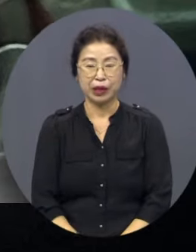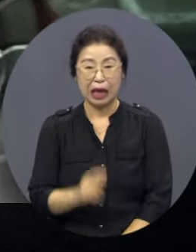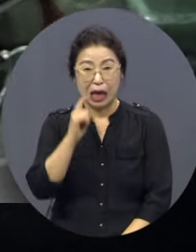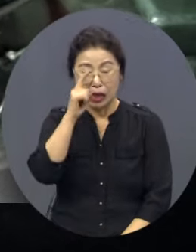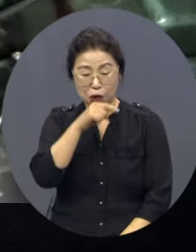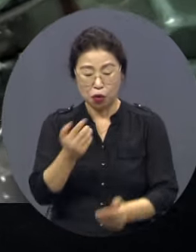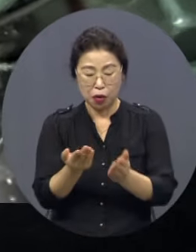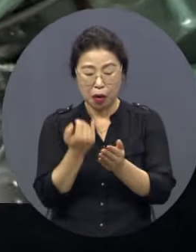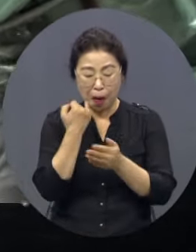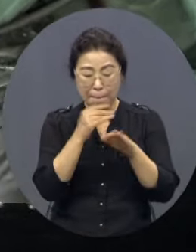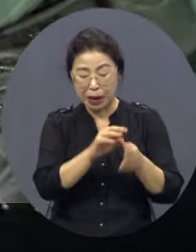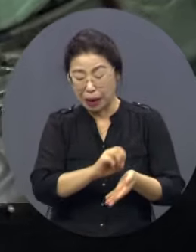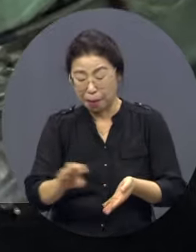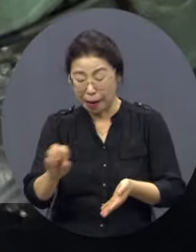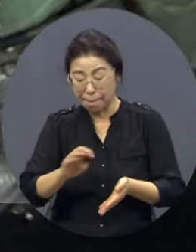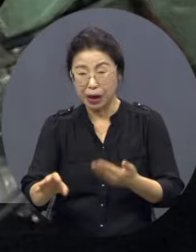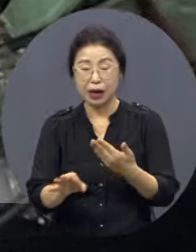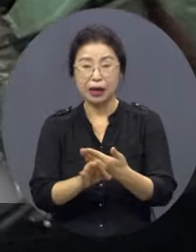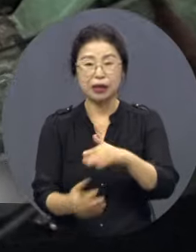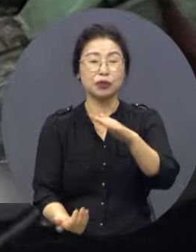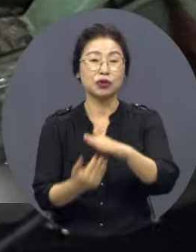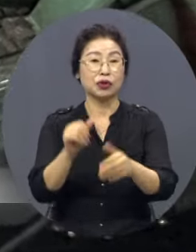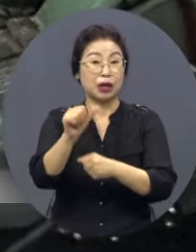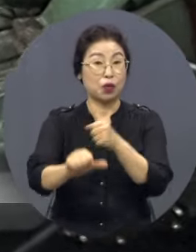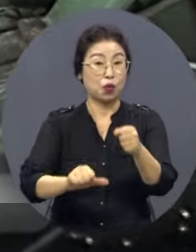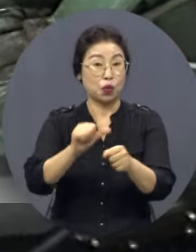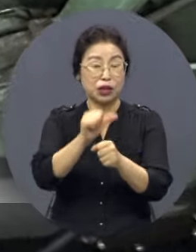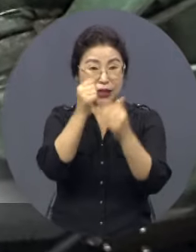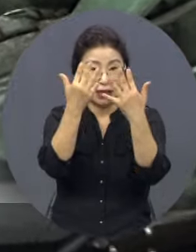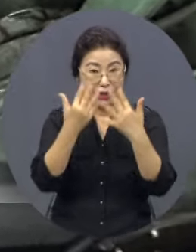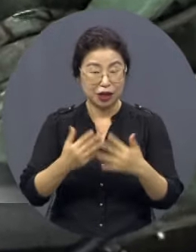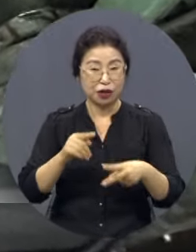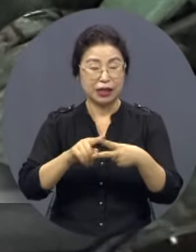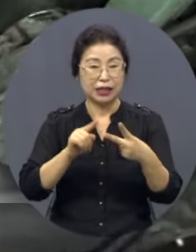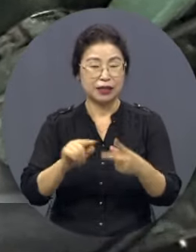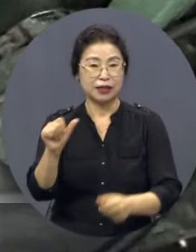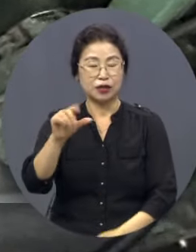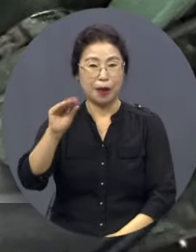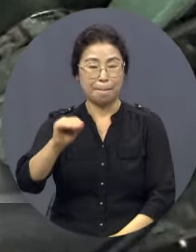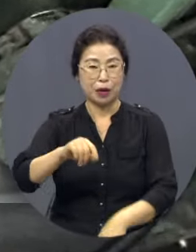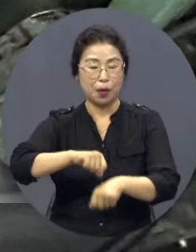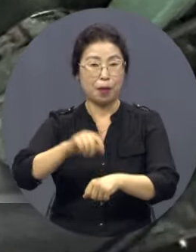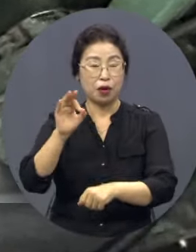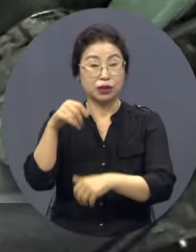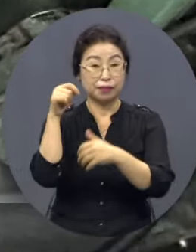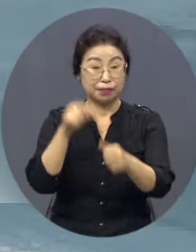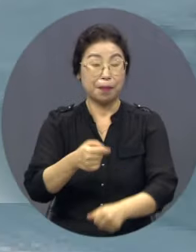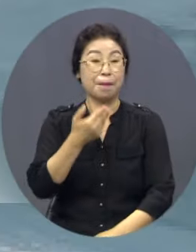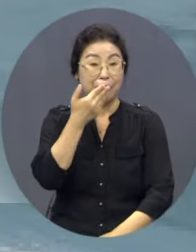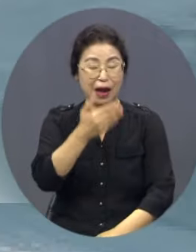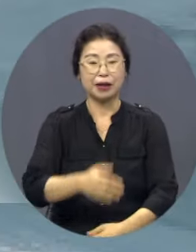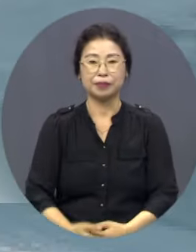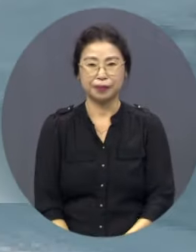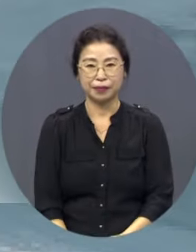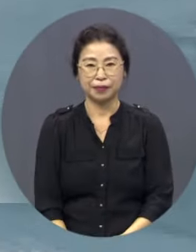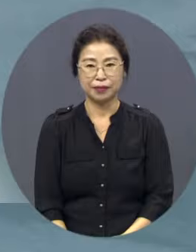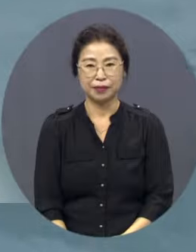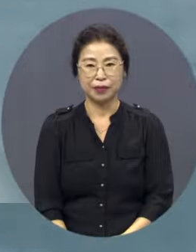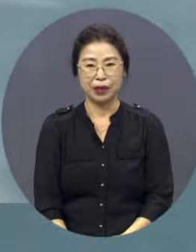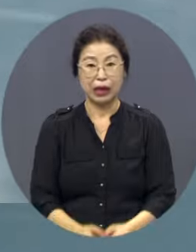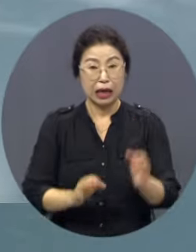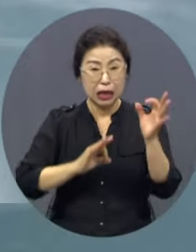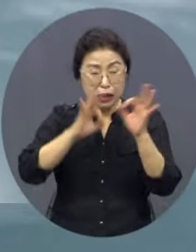오염물질을 바다에 고의로 유출하면 최대 5년 이하의 징역이나 5천만 원 이하의 벌금에 처해지고